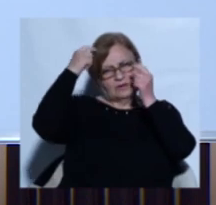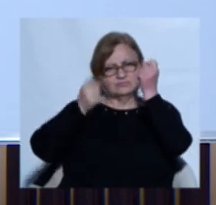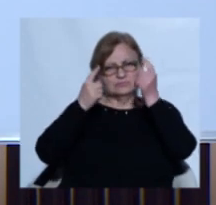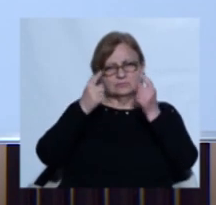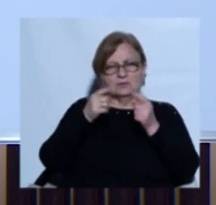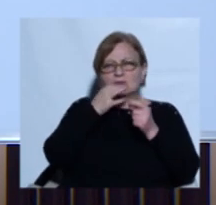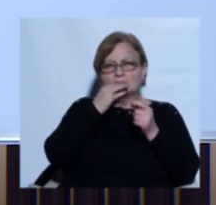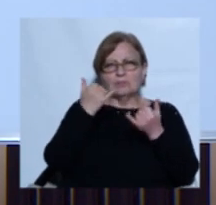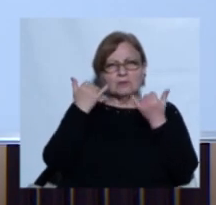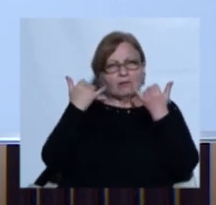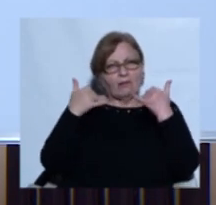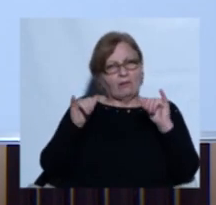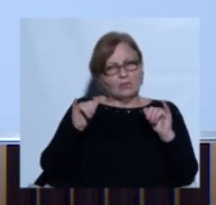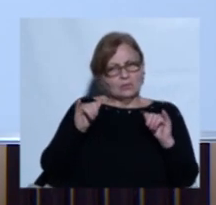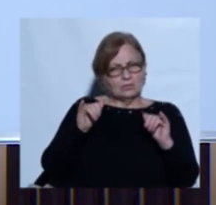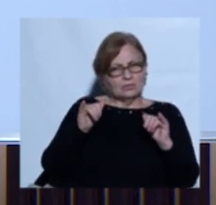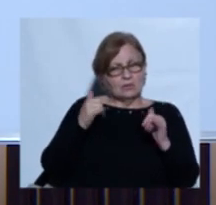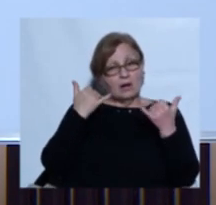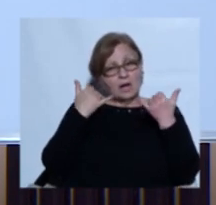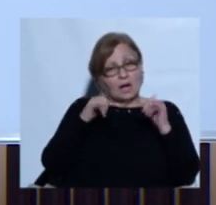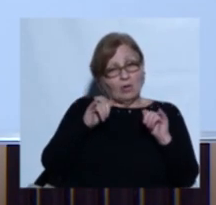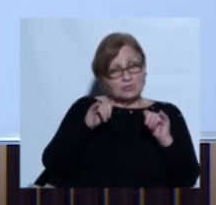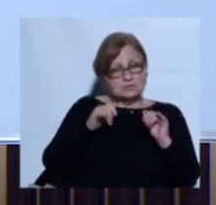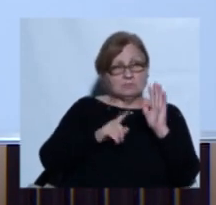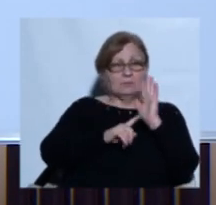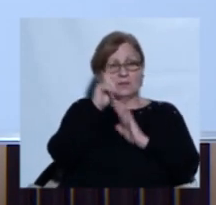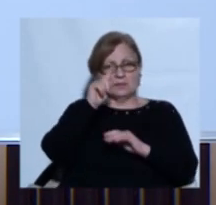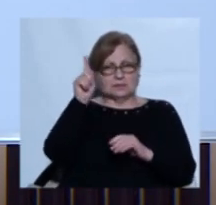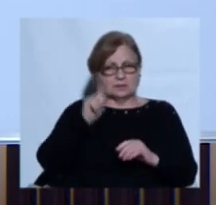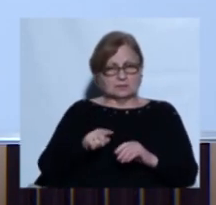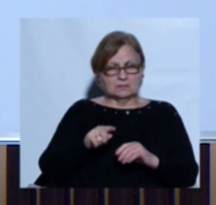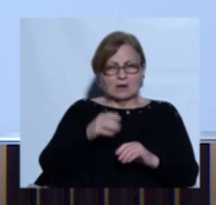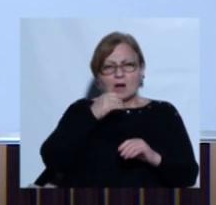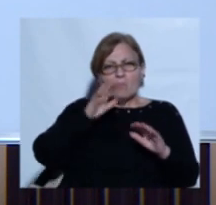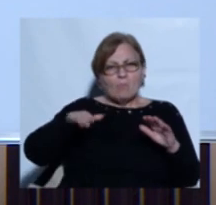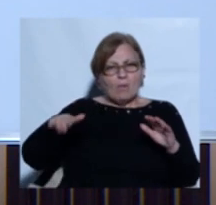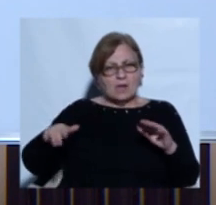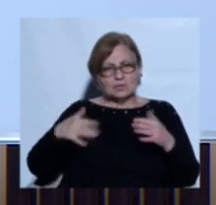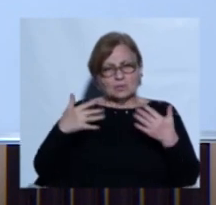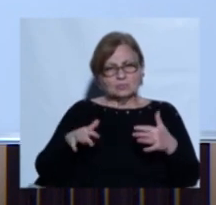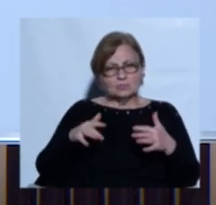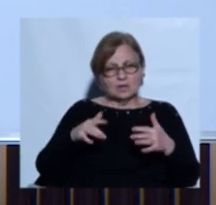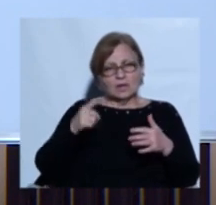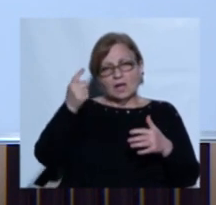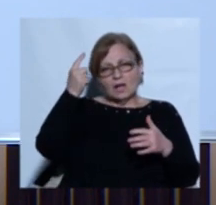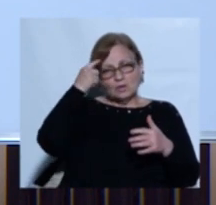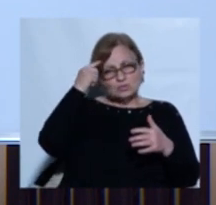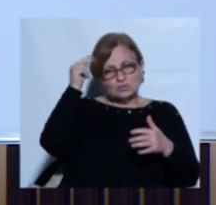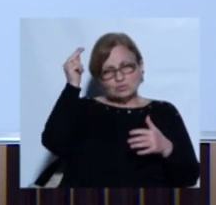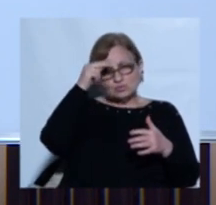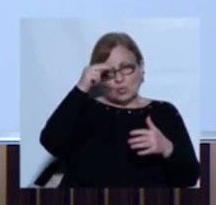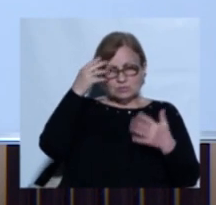გადადის გაოცებაში, უბრალოდ გაოცება, მერე კითხვა და აი მოგვიანებით გადაუვა ცოდნაში. ანუ